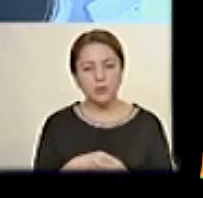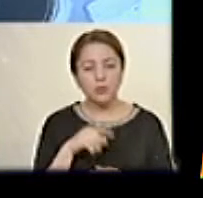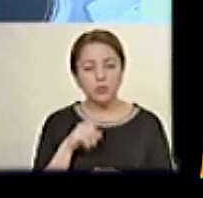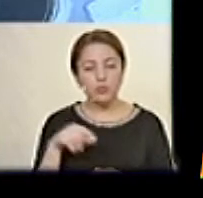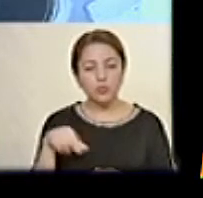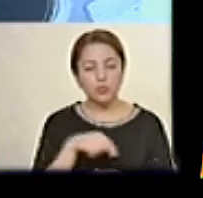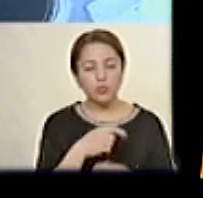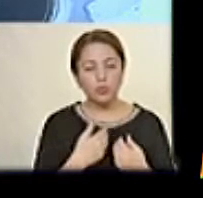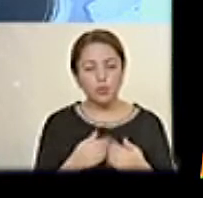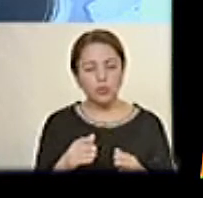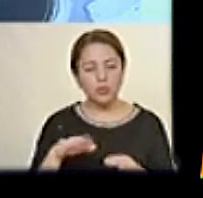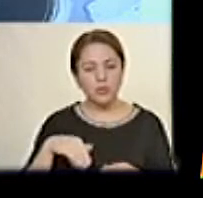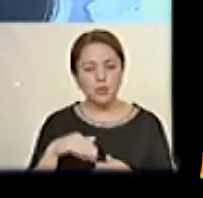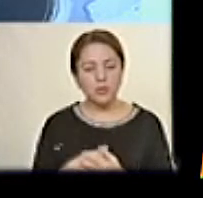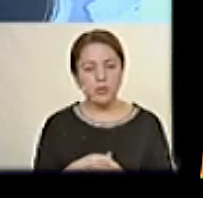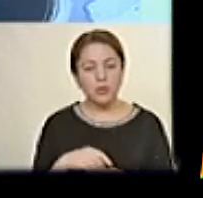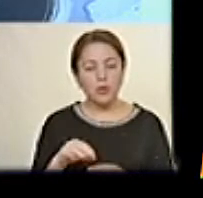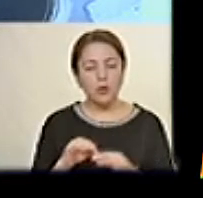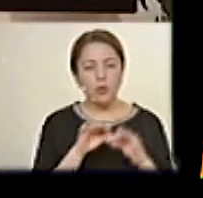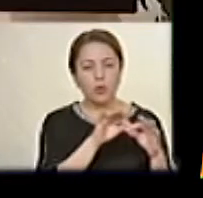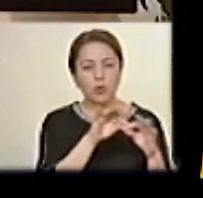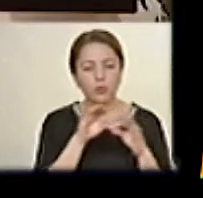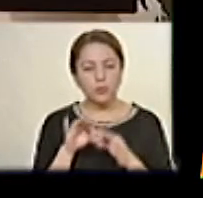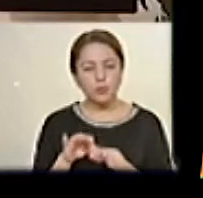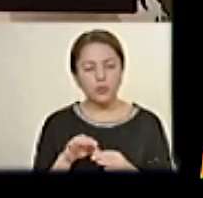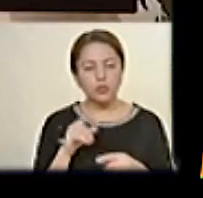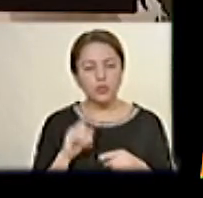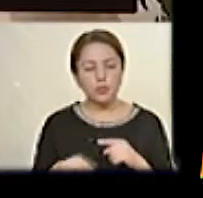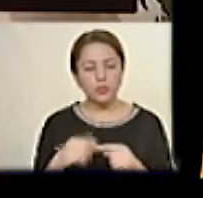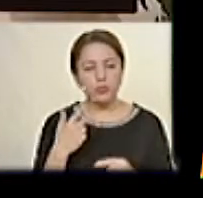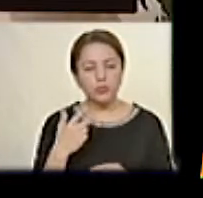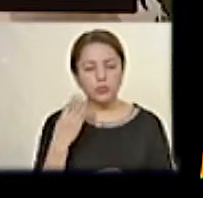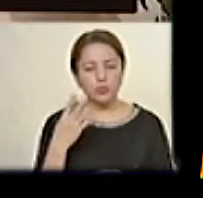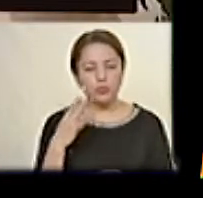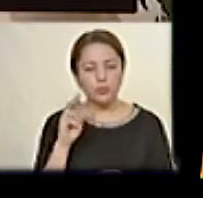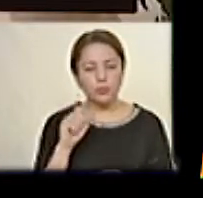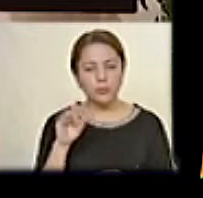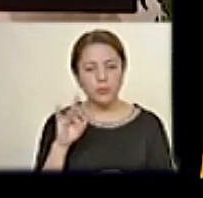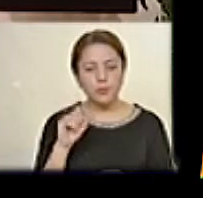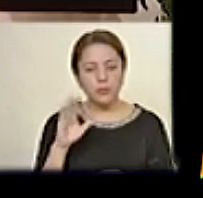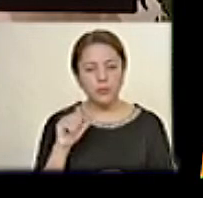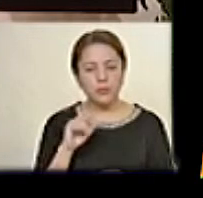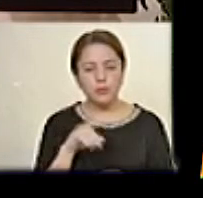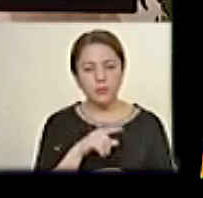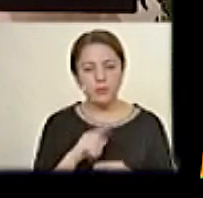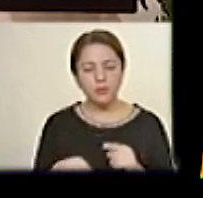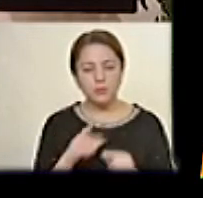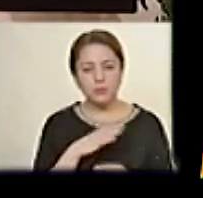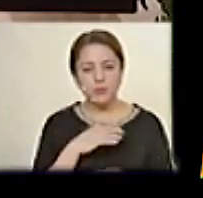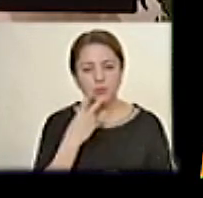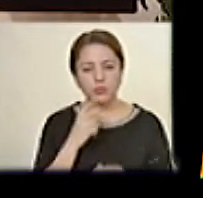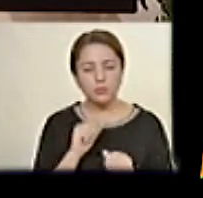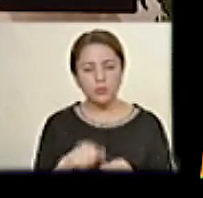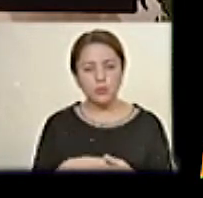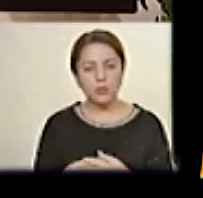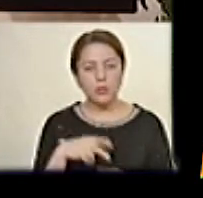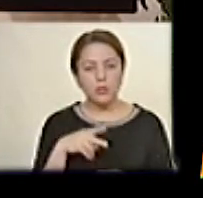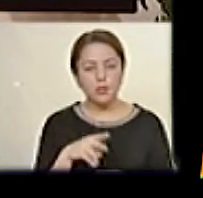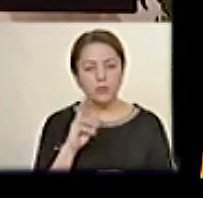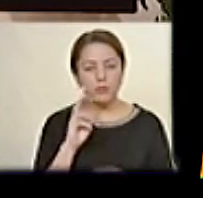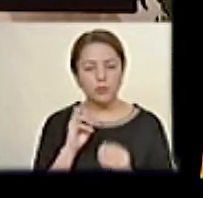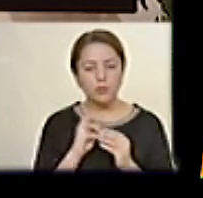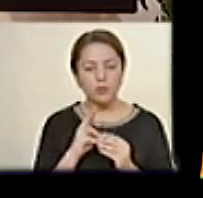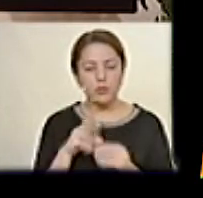yo'l ochilgandan keyin, demak, tashish tezligi 3-4 baravarga tezlashganini ham ko'rishimiz mumkin.